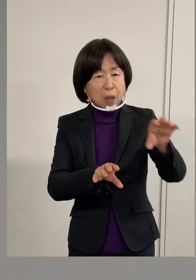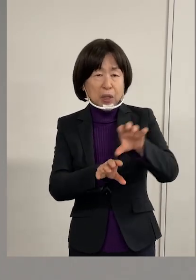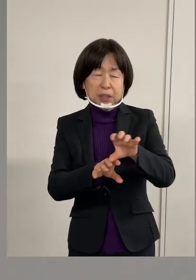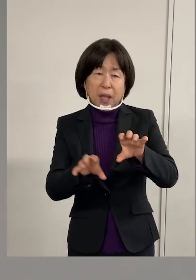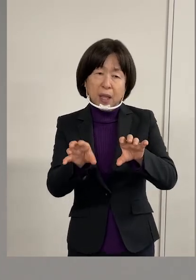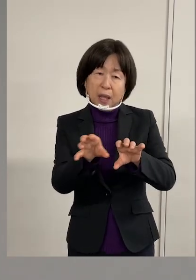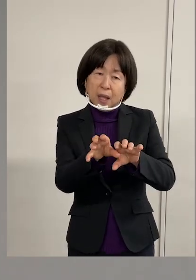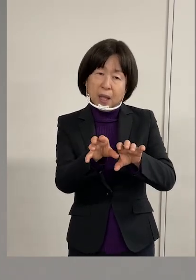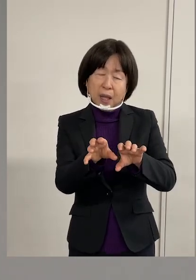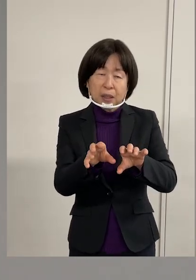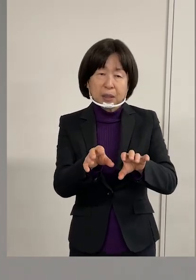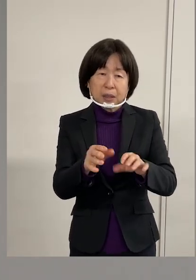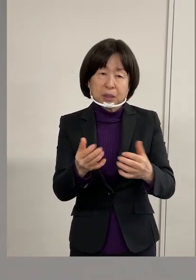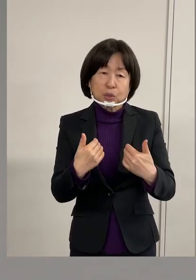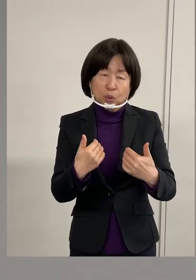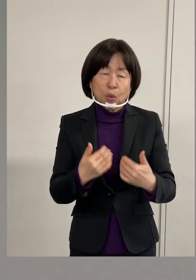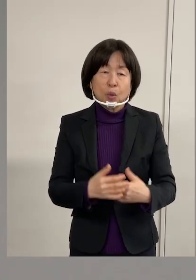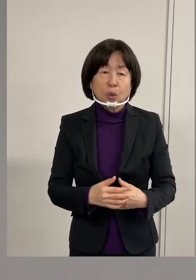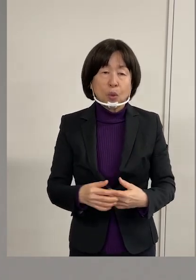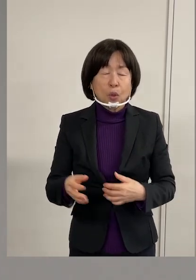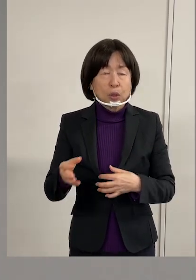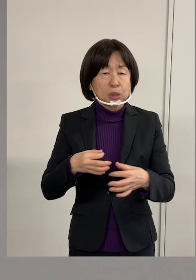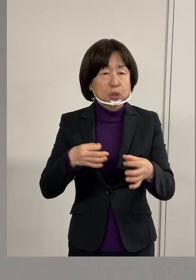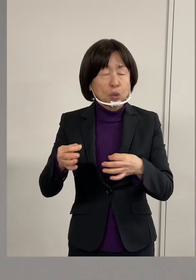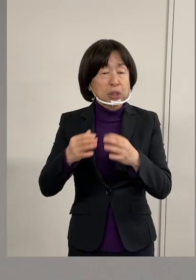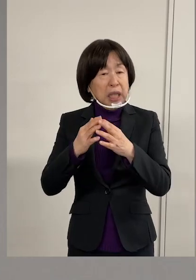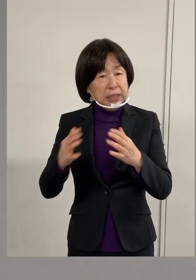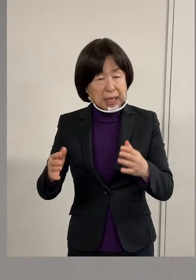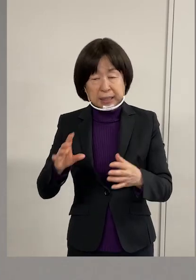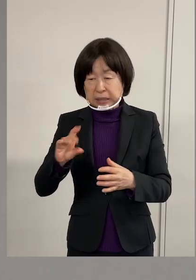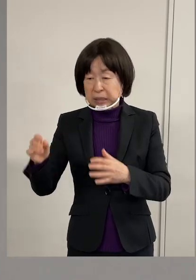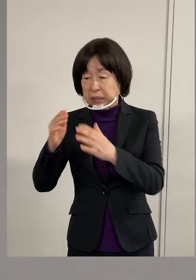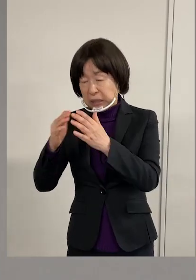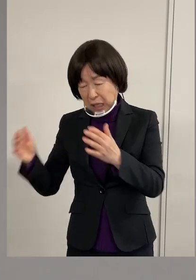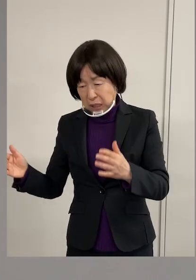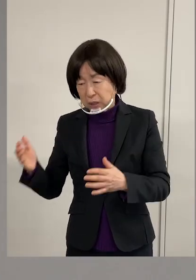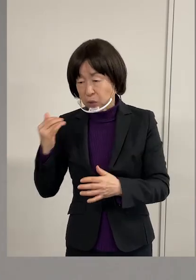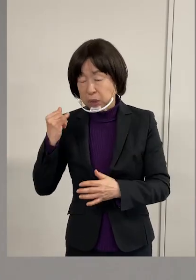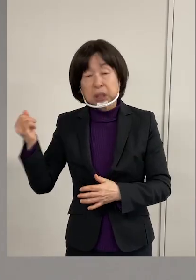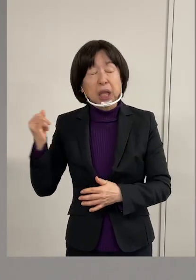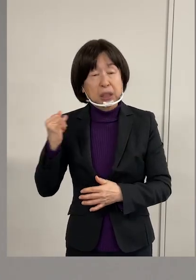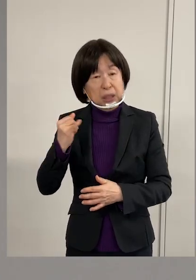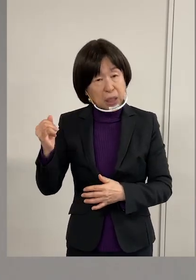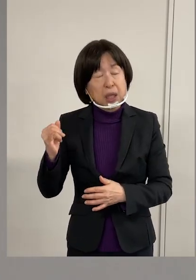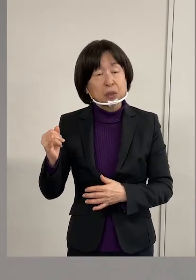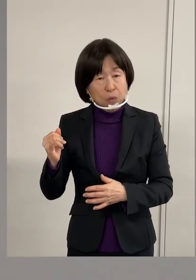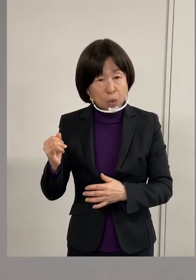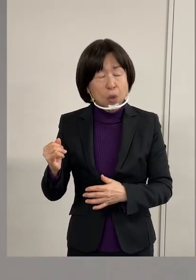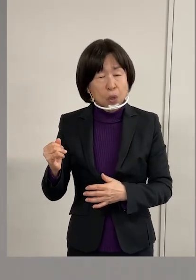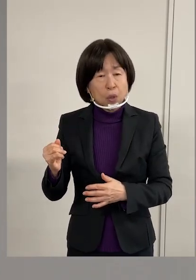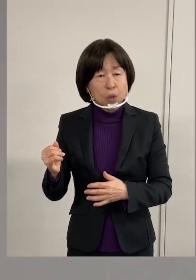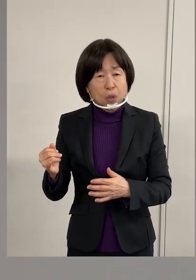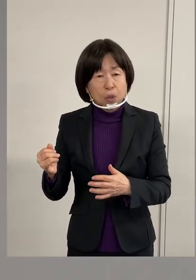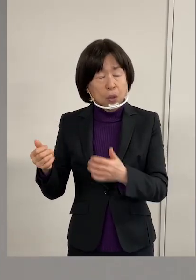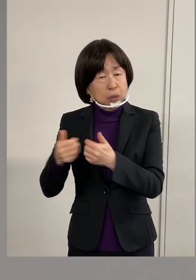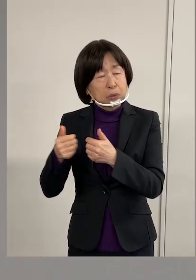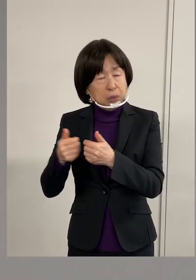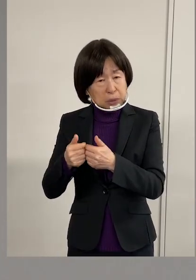めて議会、それから商店街の意見をいただきながら、次の方針を、固めていきたいというふうに思